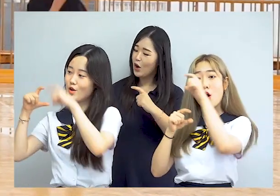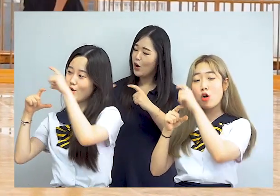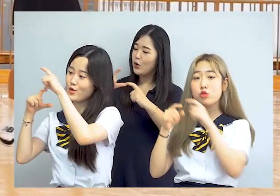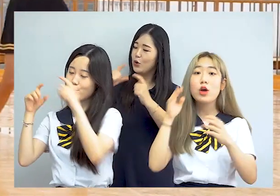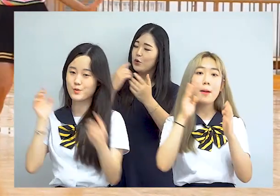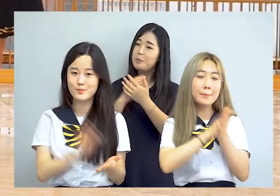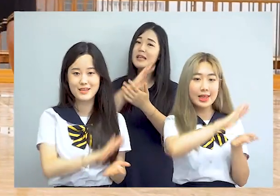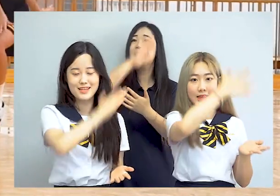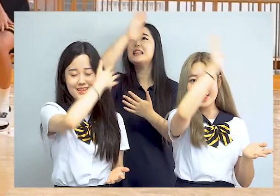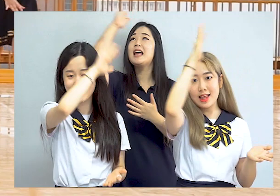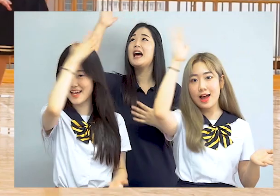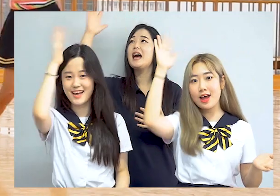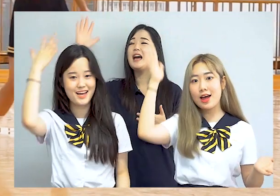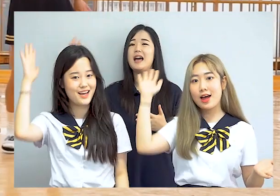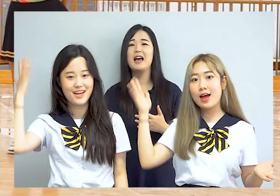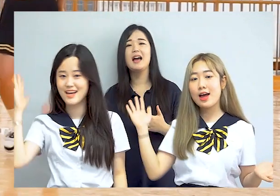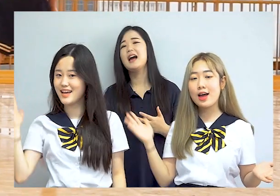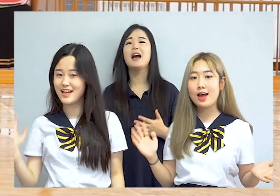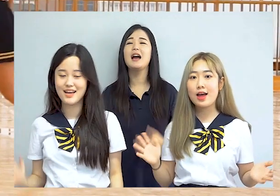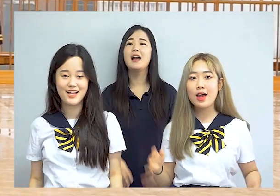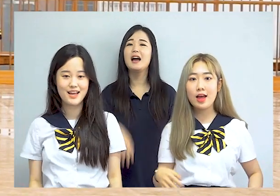내가 더욱 빛나.